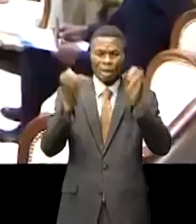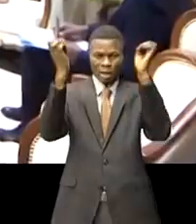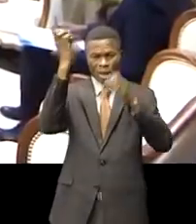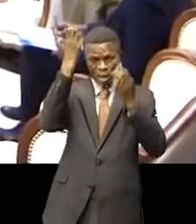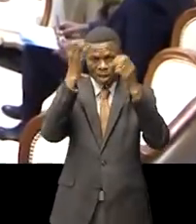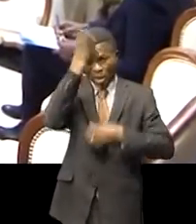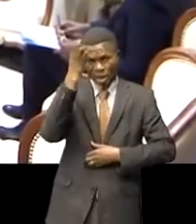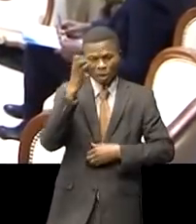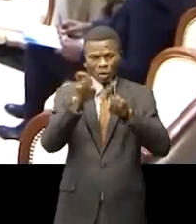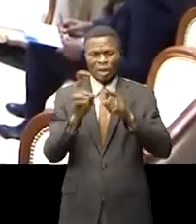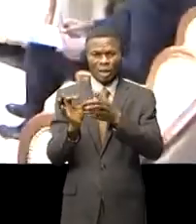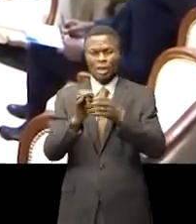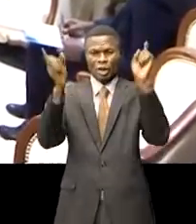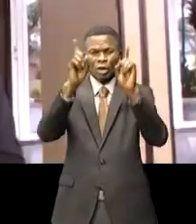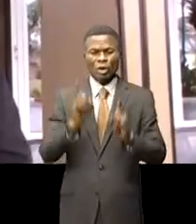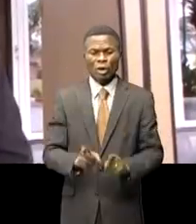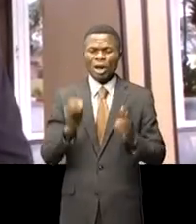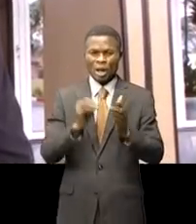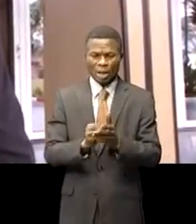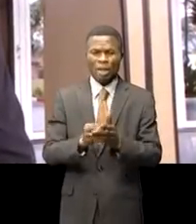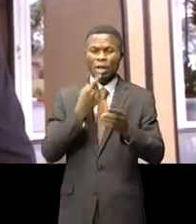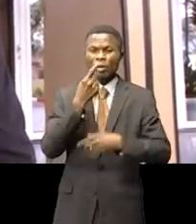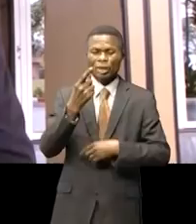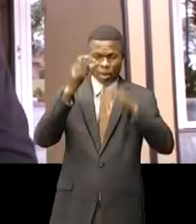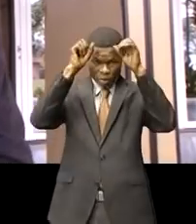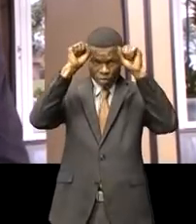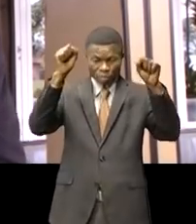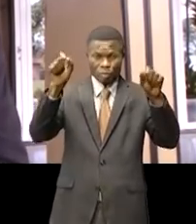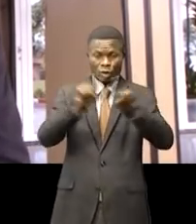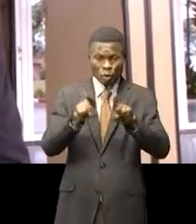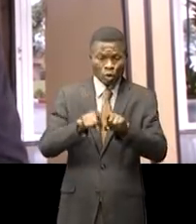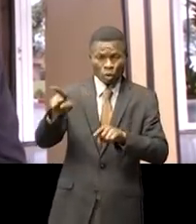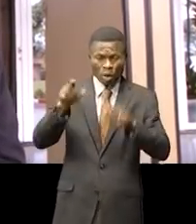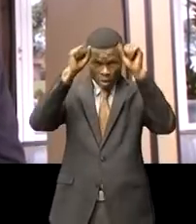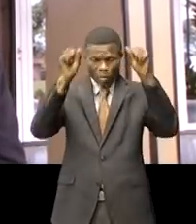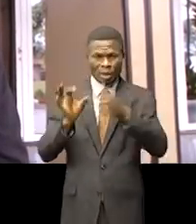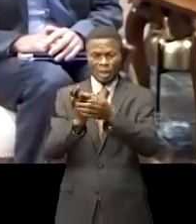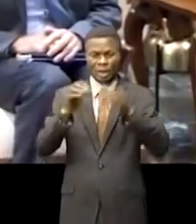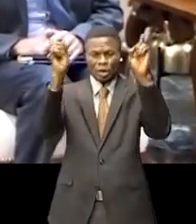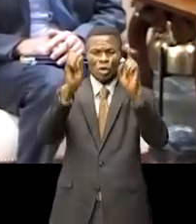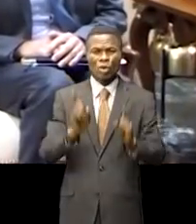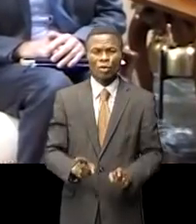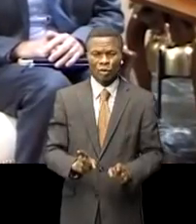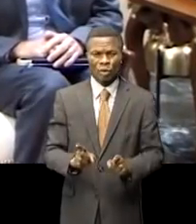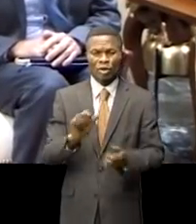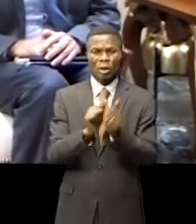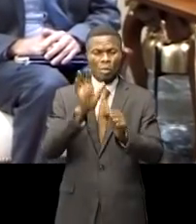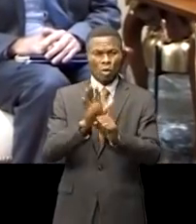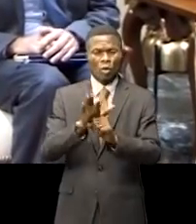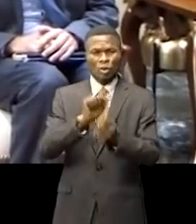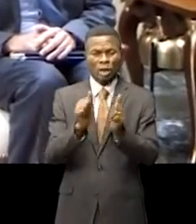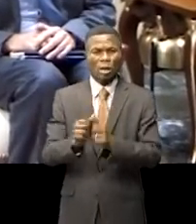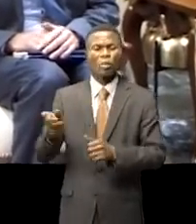et l'union africaine et j'ai parlé au président en tant que président de l'union africaine sur différents sujets régionaux